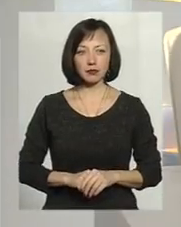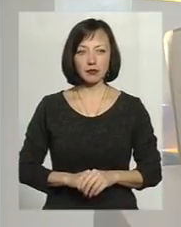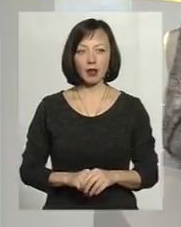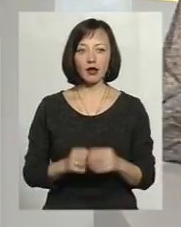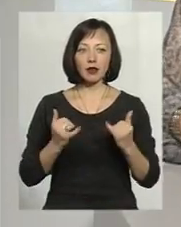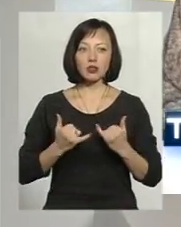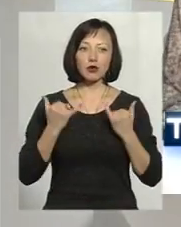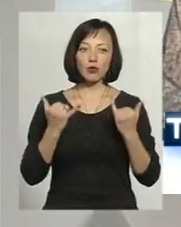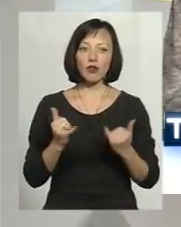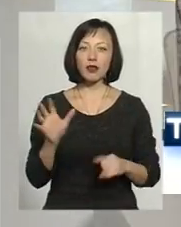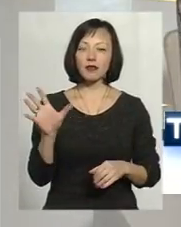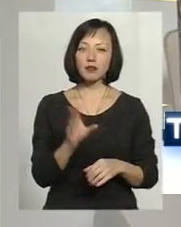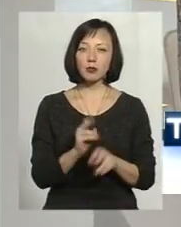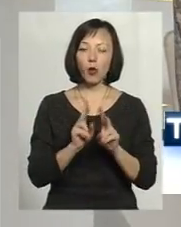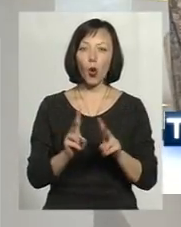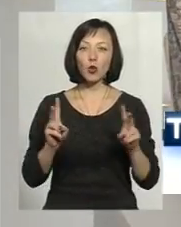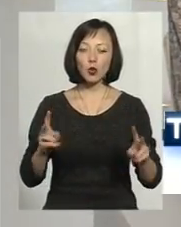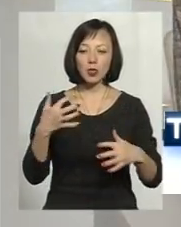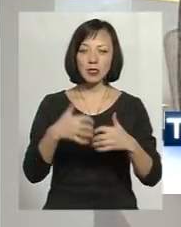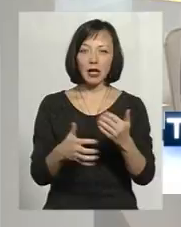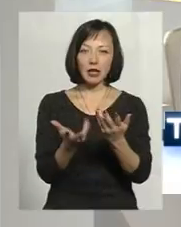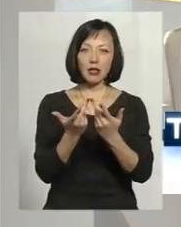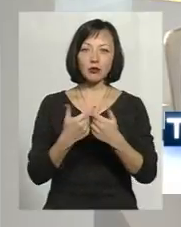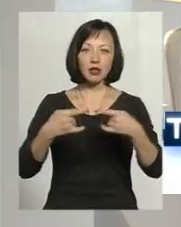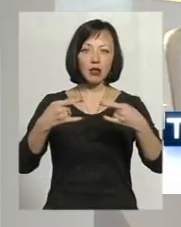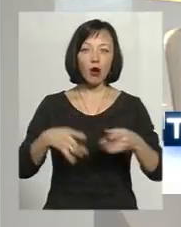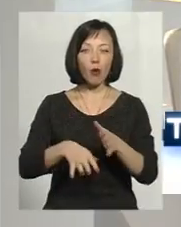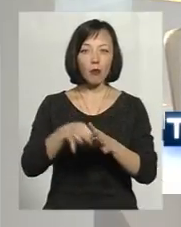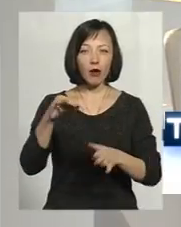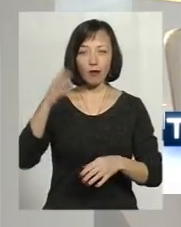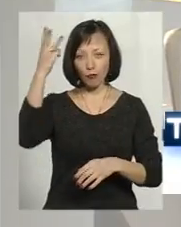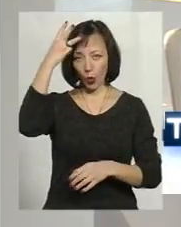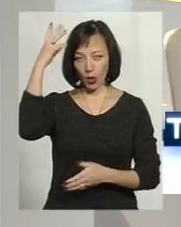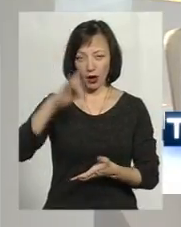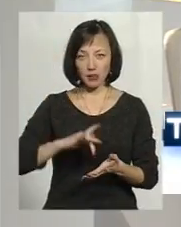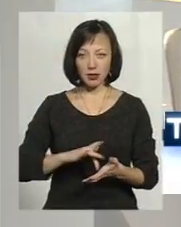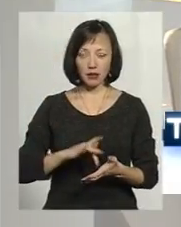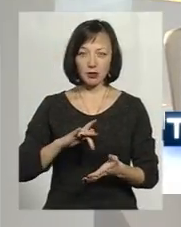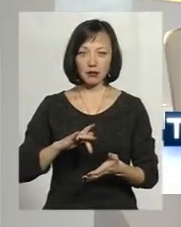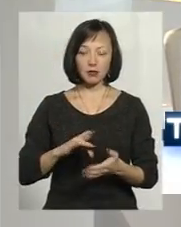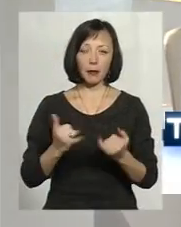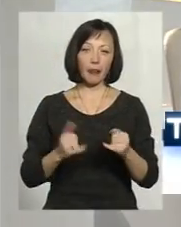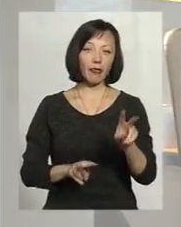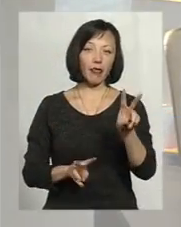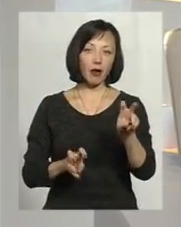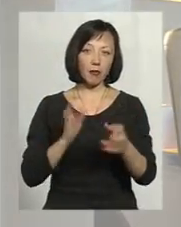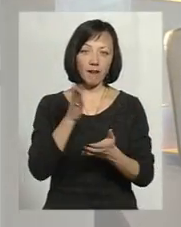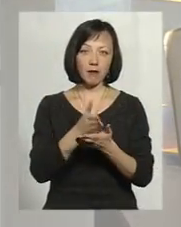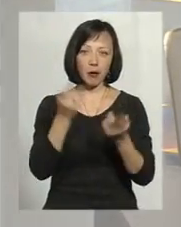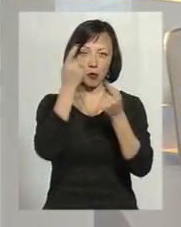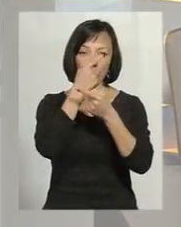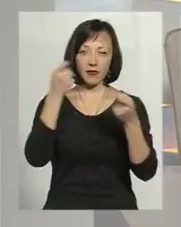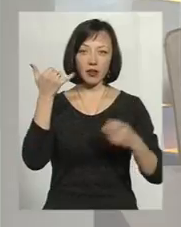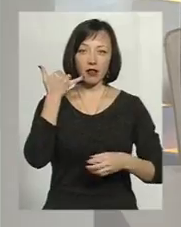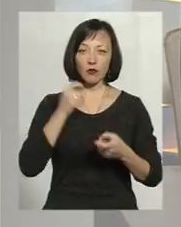Мої шановані усім, хто серед чималої кількості телеканалів у цій порі обрав саме Поділля-Центр. На часі тема в прямому ефірі,